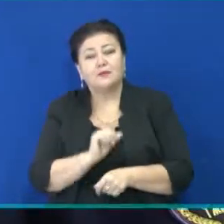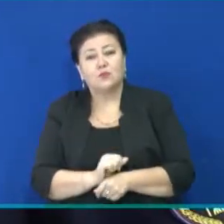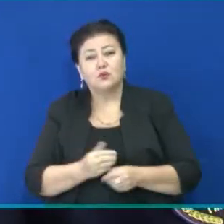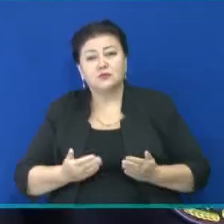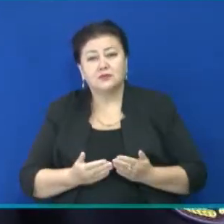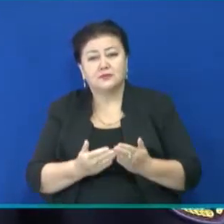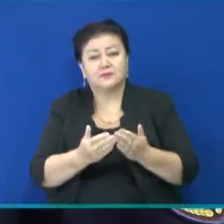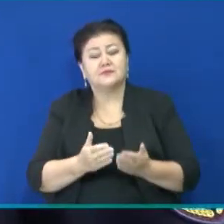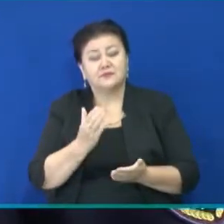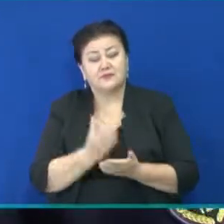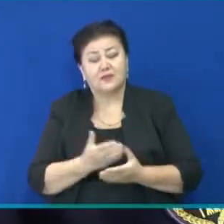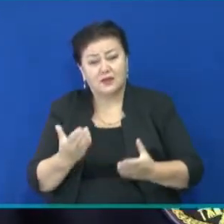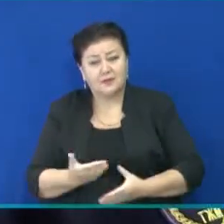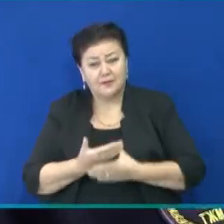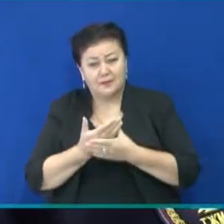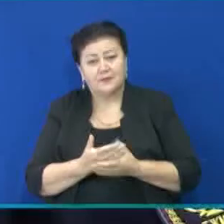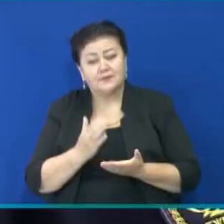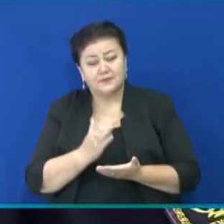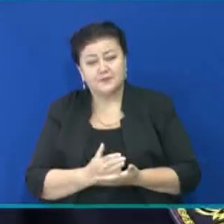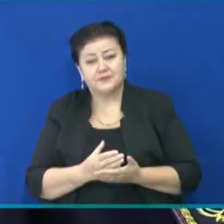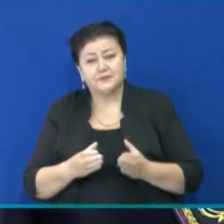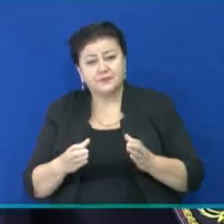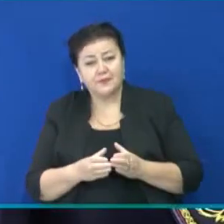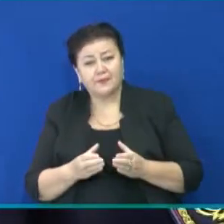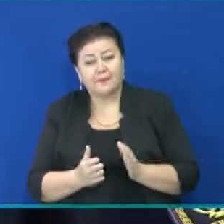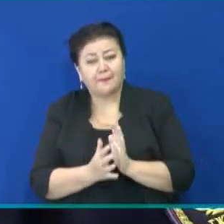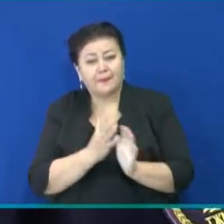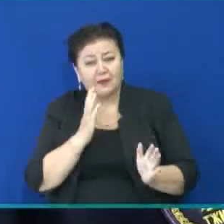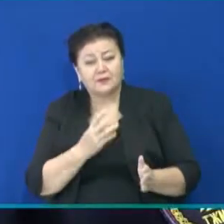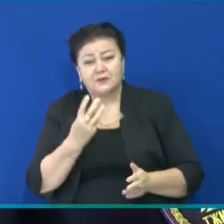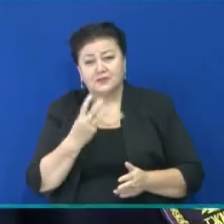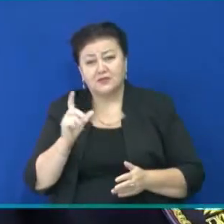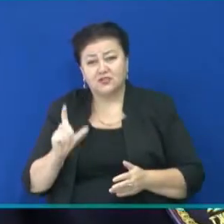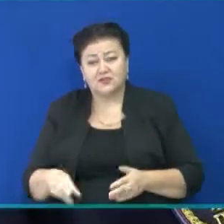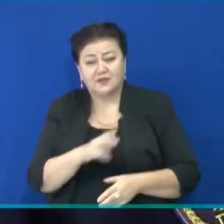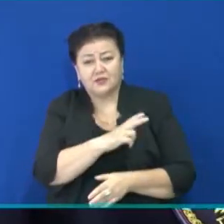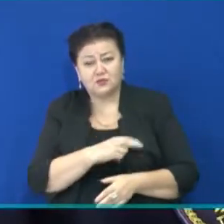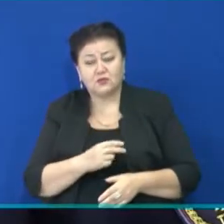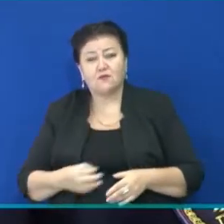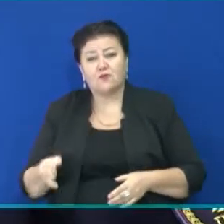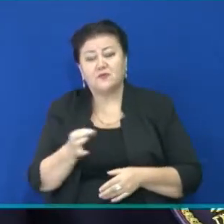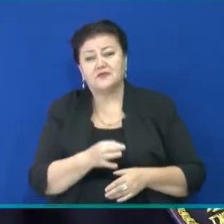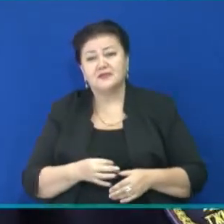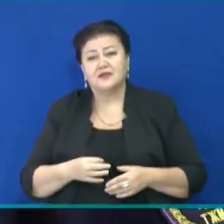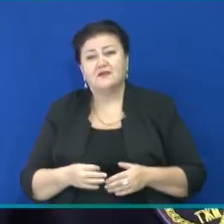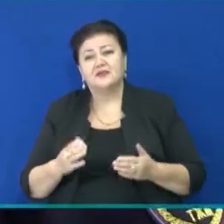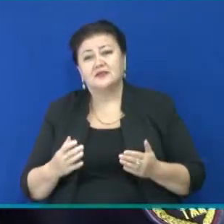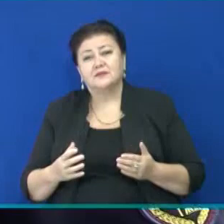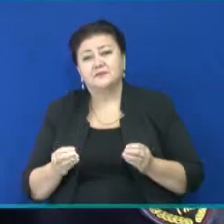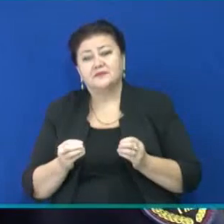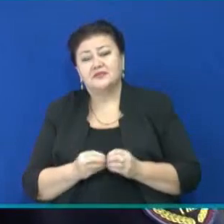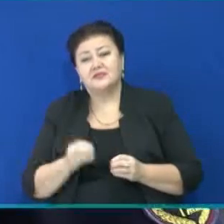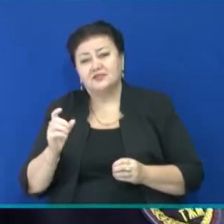қайықтар, құтқару көлігі бар. Және сәйкесінше топта кезекшілік ететін 3 адам бар. Облыстың барлық аумағында 10 адамға дейін